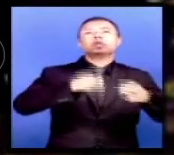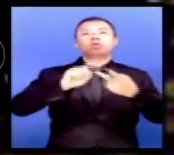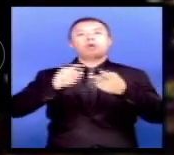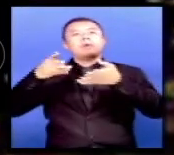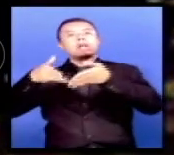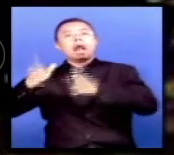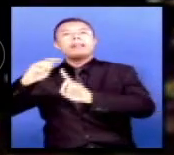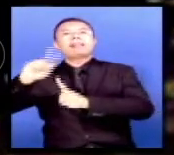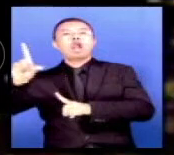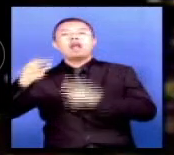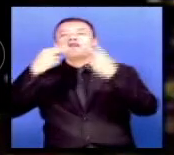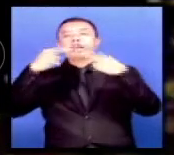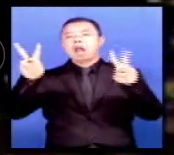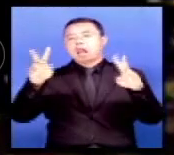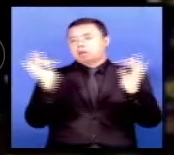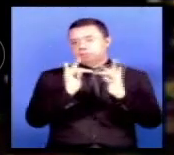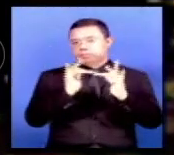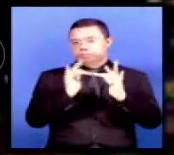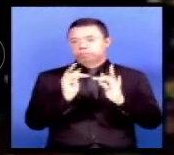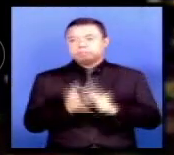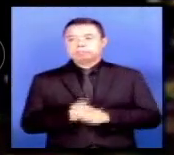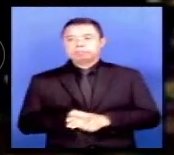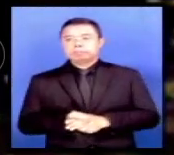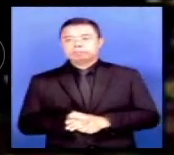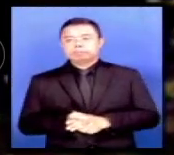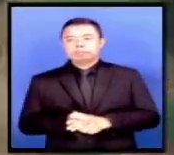Kejadian ini bahkan sempat viral di media sosial.